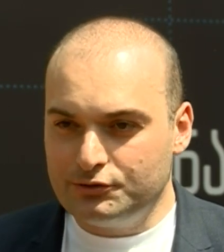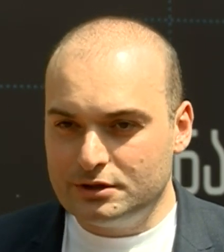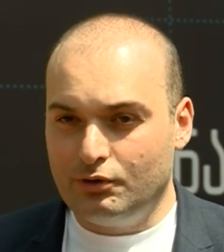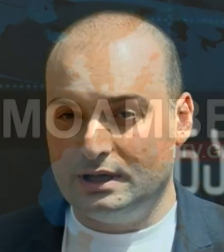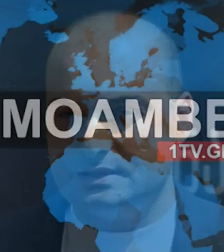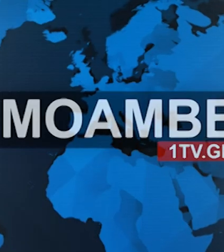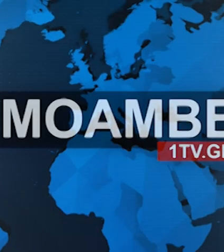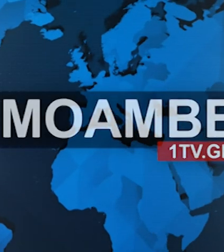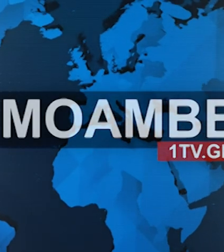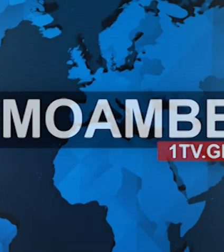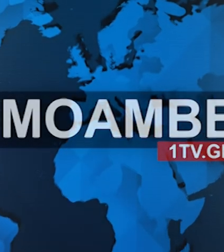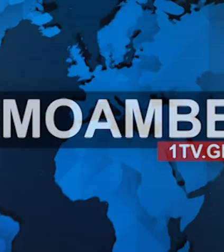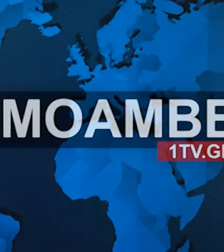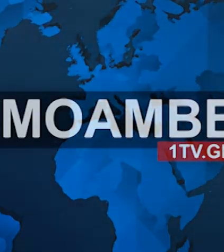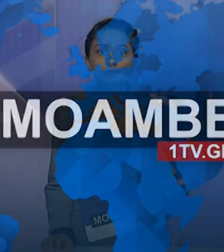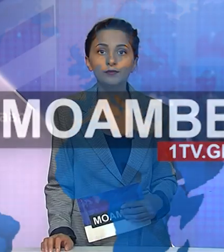olunub.